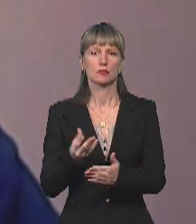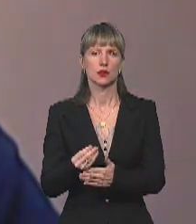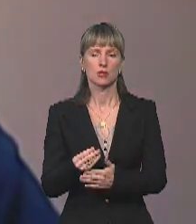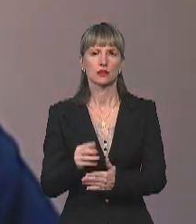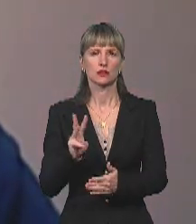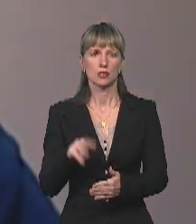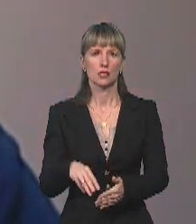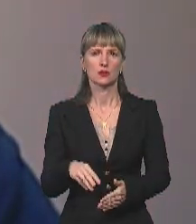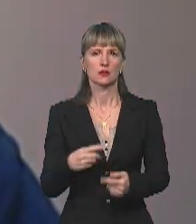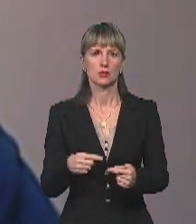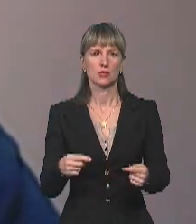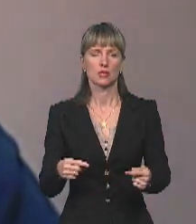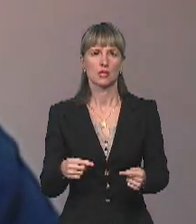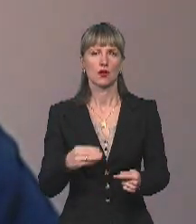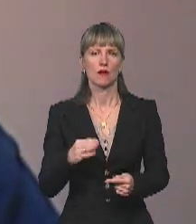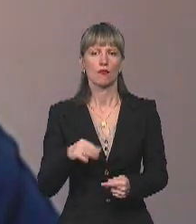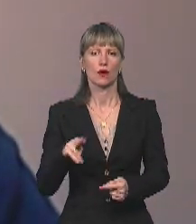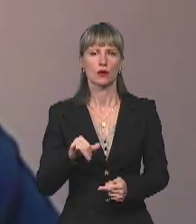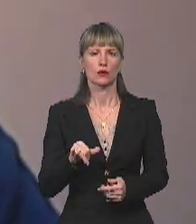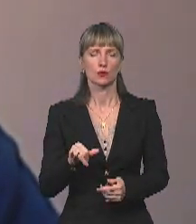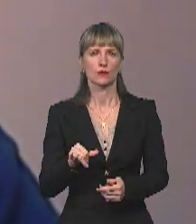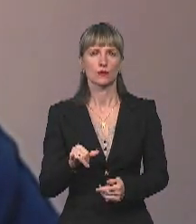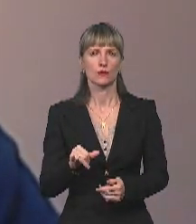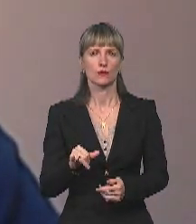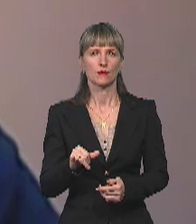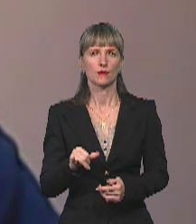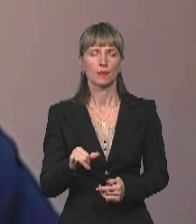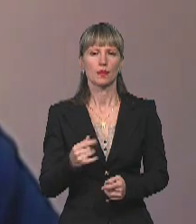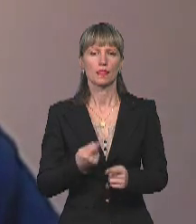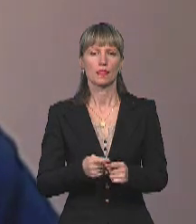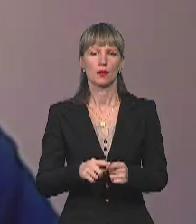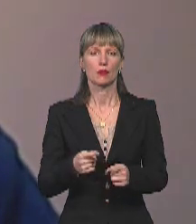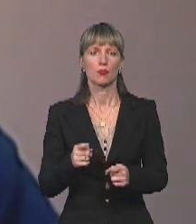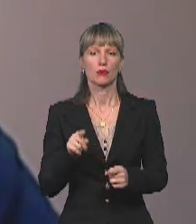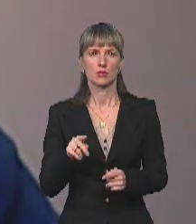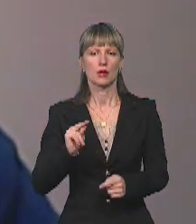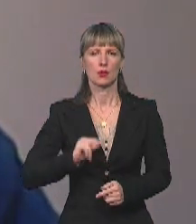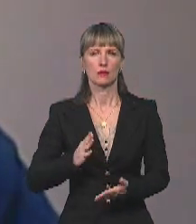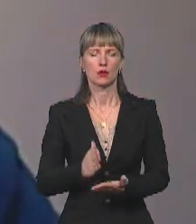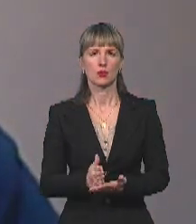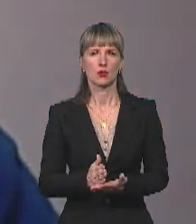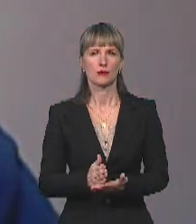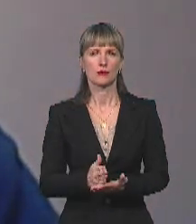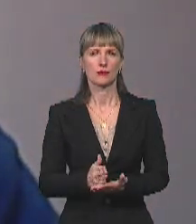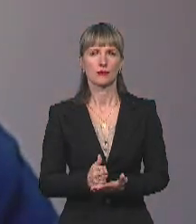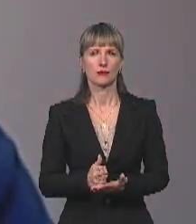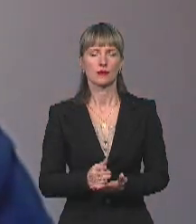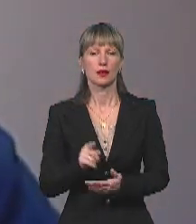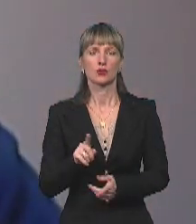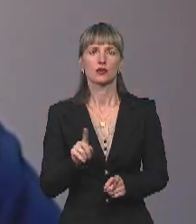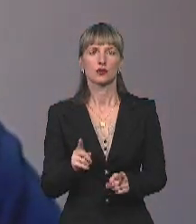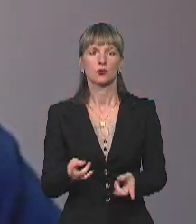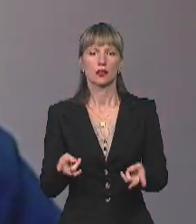санкції фонду інвалідів. Тому ці вакансії от. І от, а ті, що залишилися,